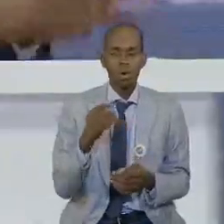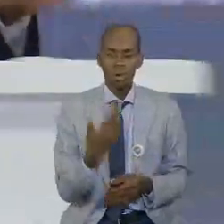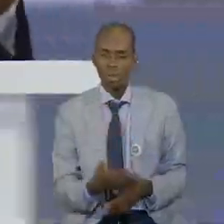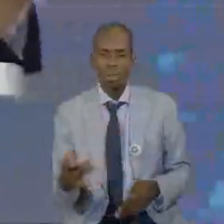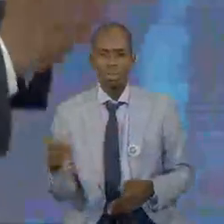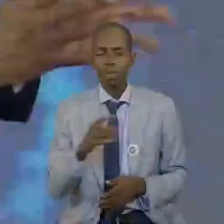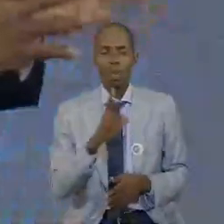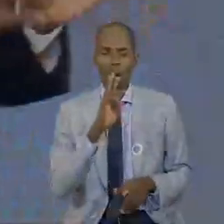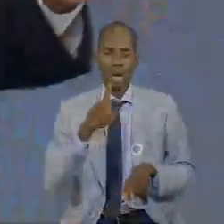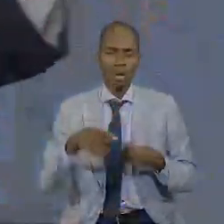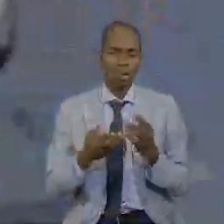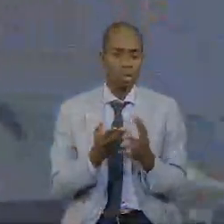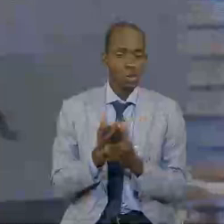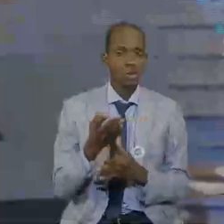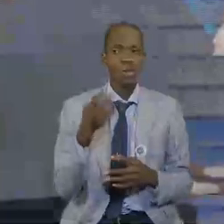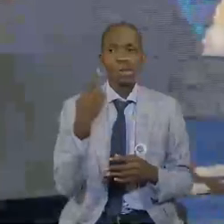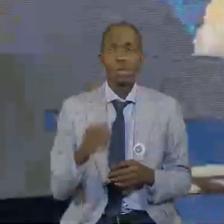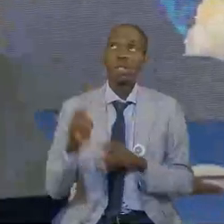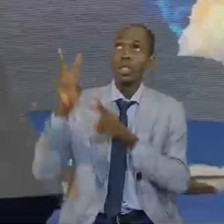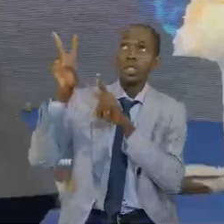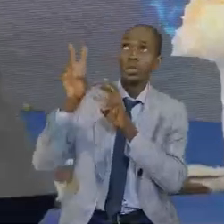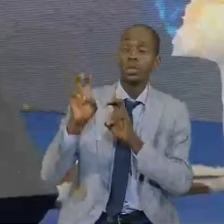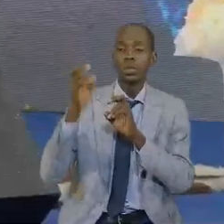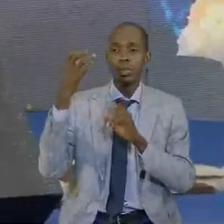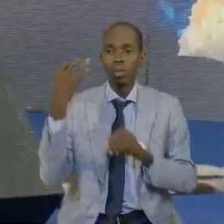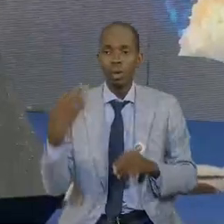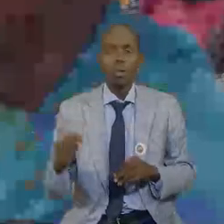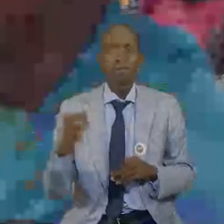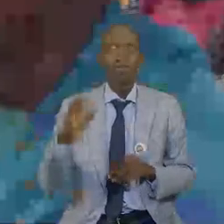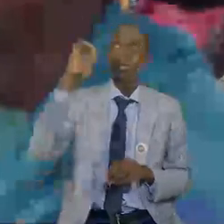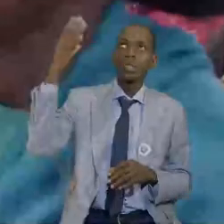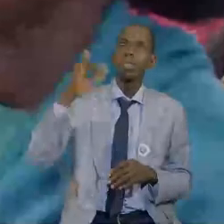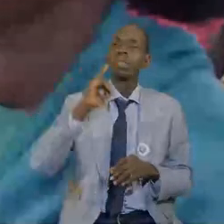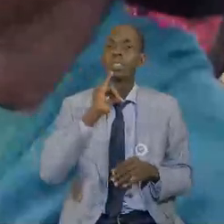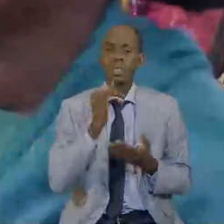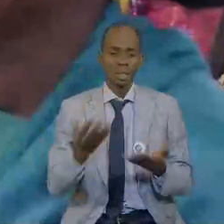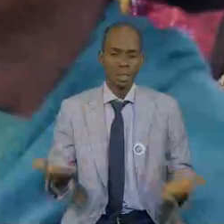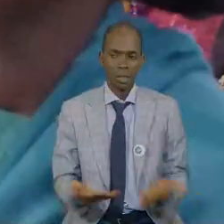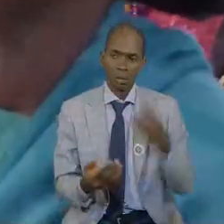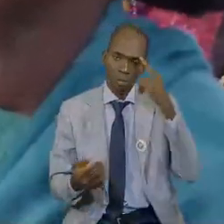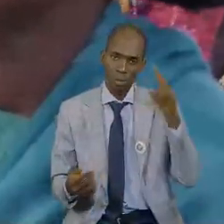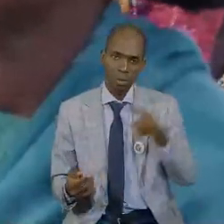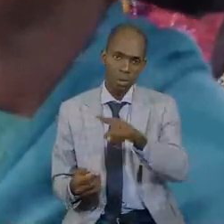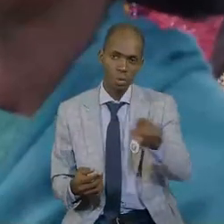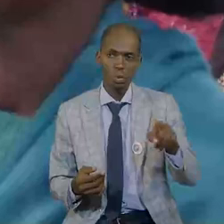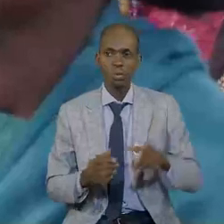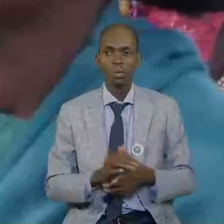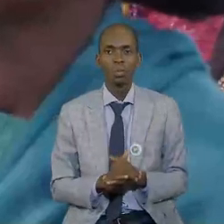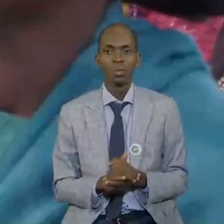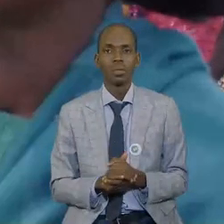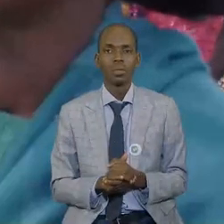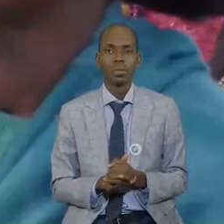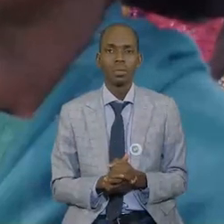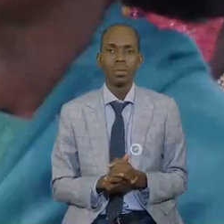through, au milieu des the throne of grace is available for you. Au milieu des choses que tu traverses, le trône de grâce est disponible pour